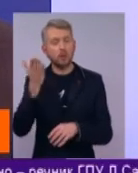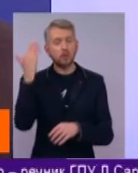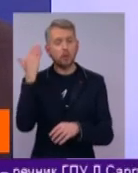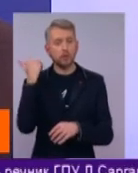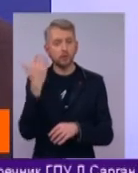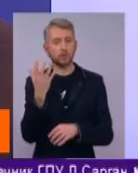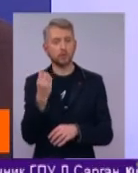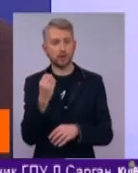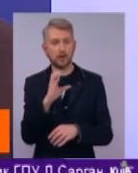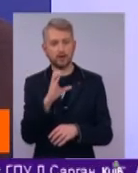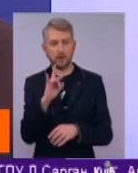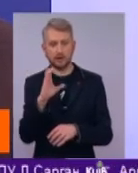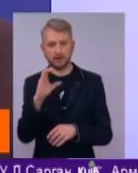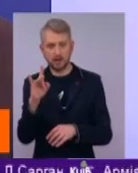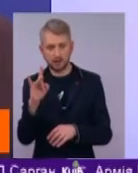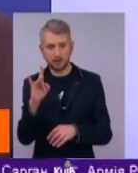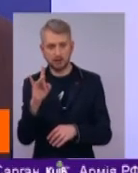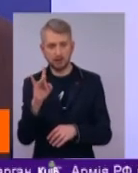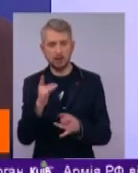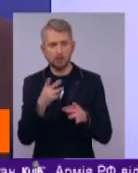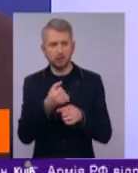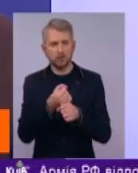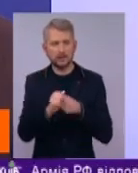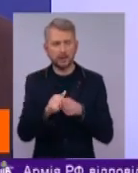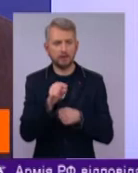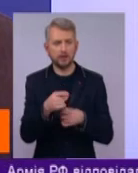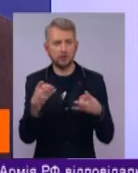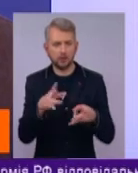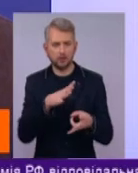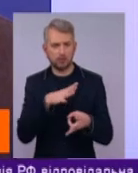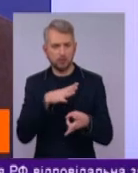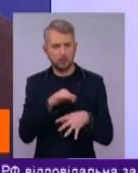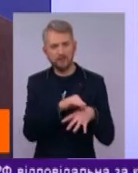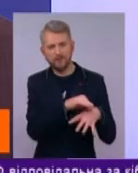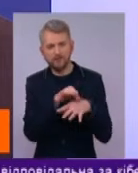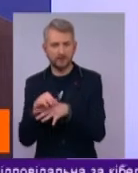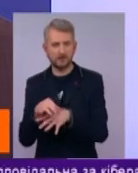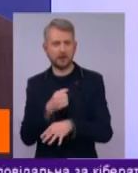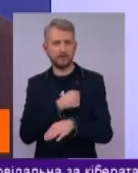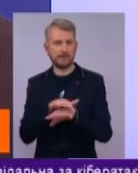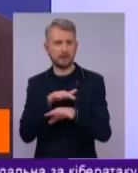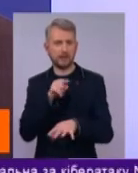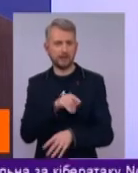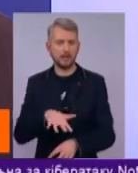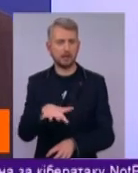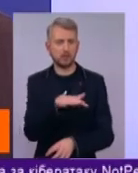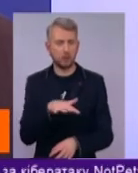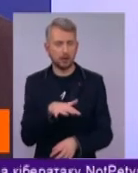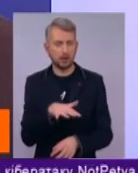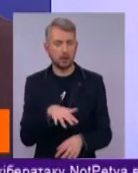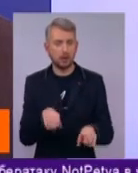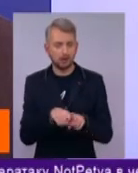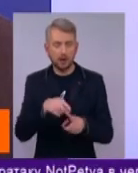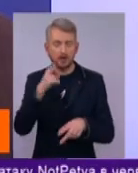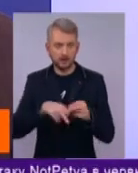тодішню ще СРСР просто заставили, їй необхідно було вивезти війська з цієї території і тим самим